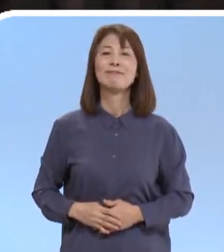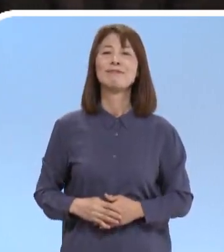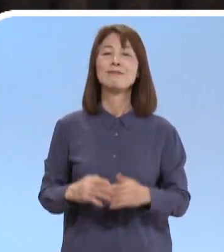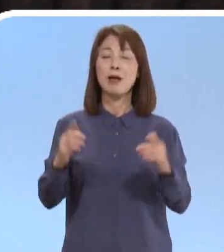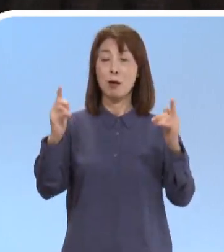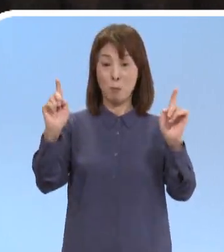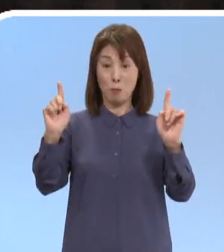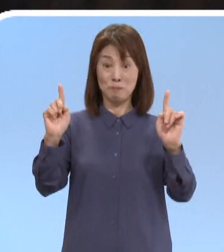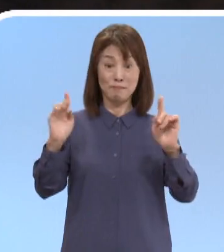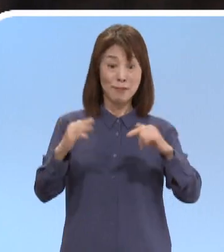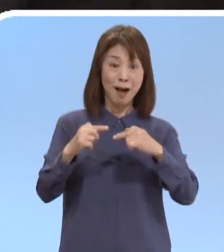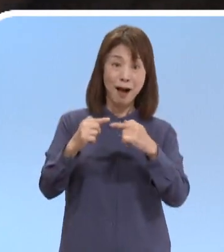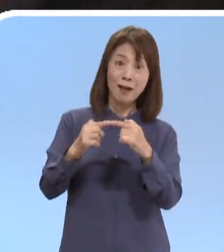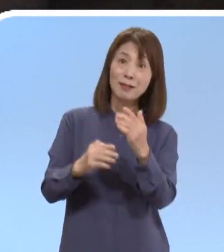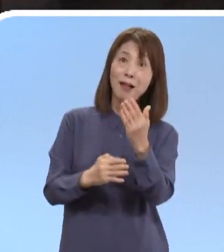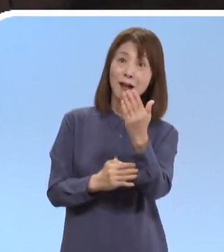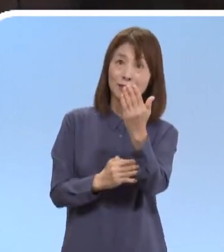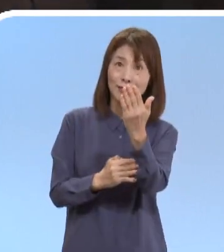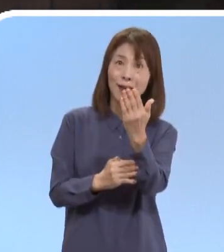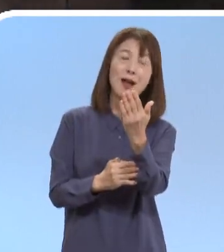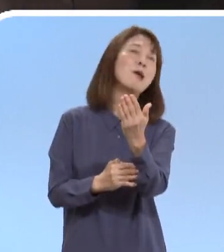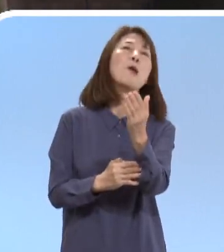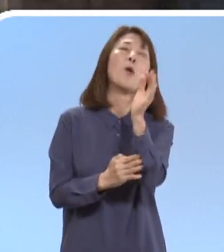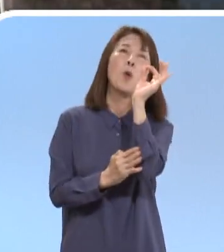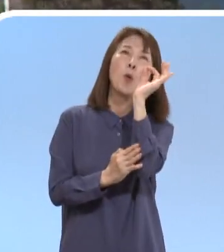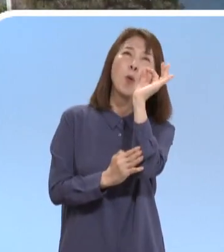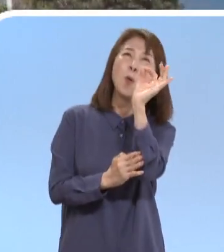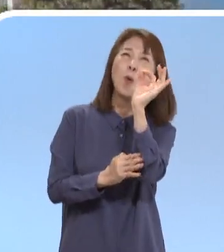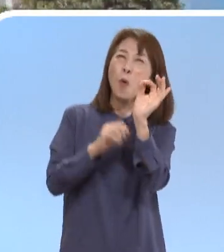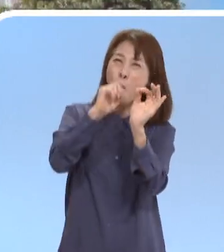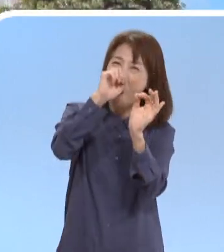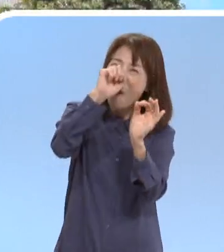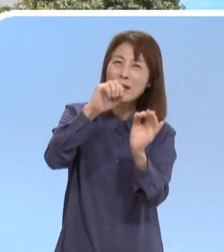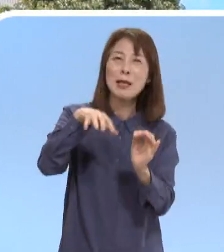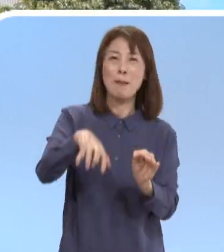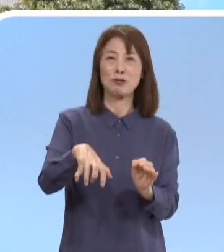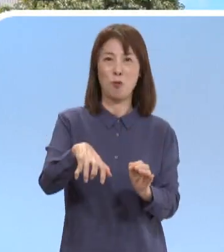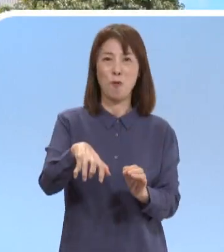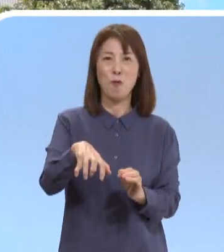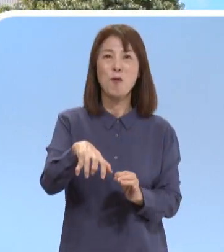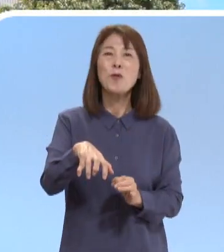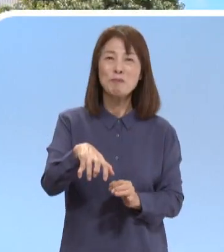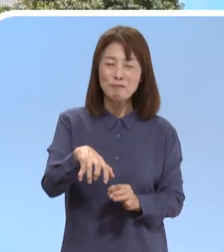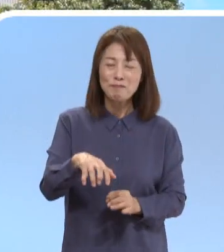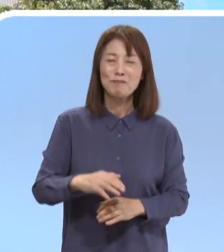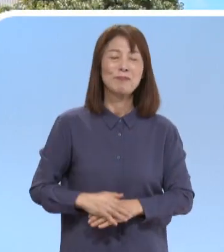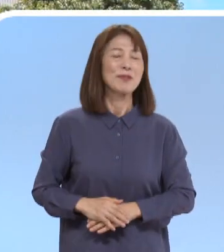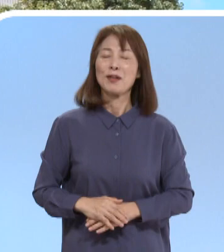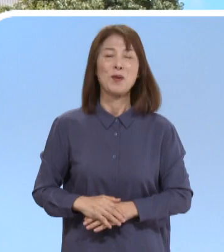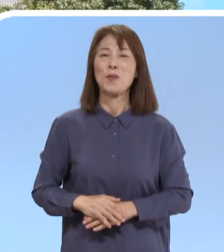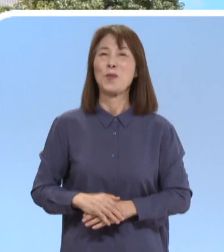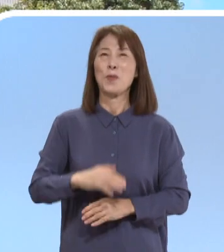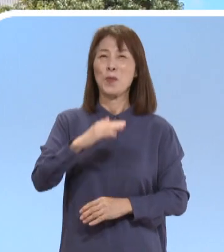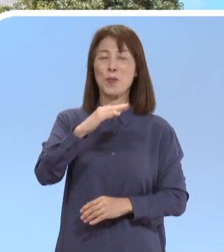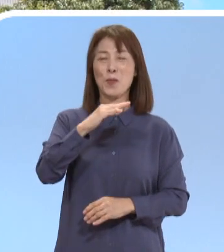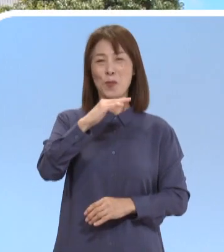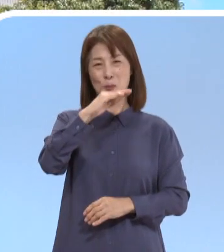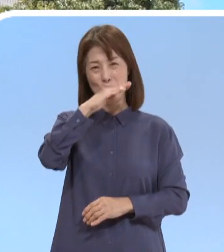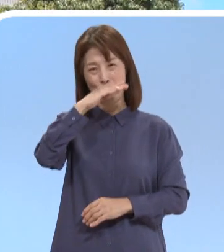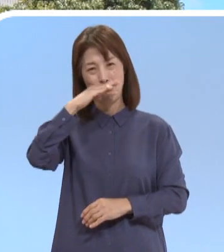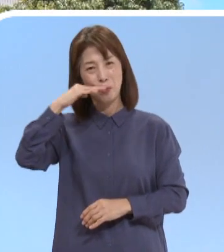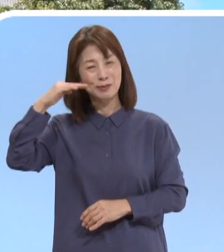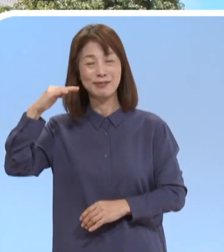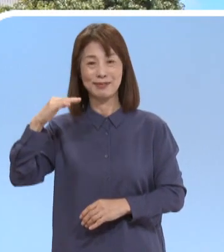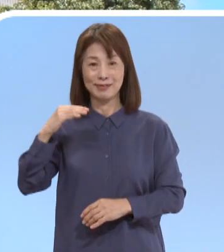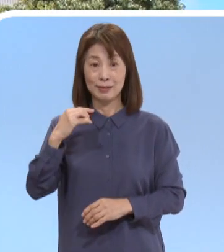初にこちらがですね、ああビューポイント。 うわ、来た。いや、ほんまビューポイント、これ綺麗わ。 姫路城の